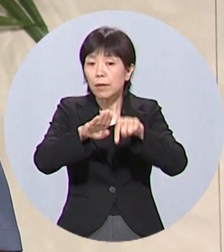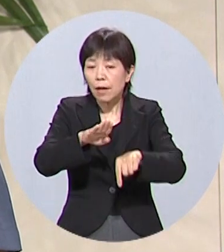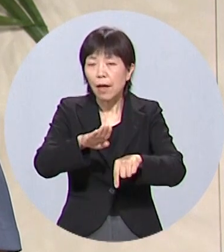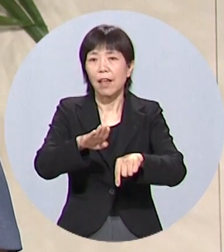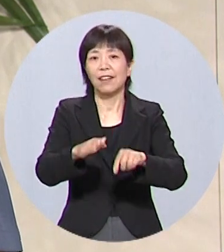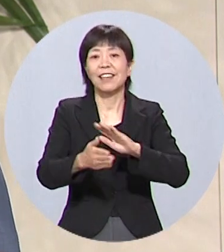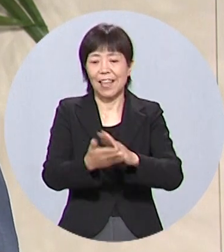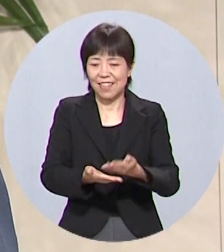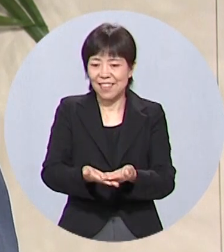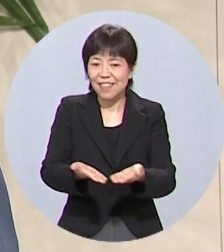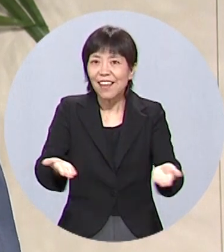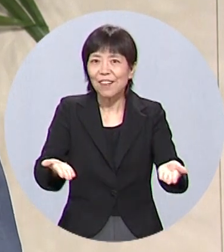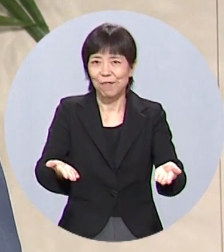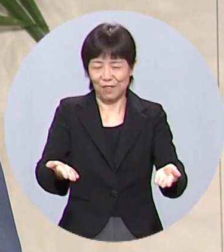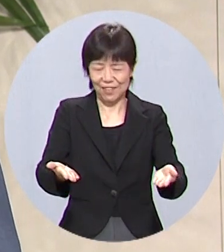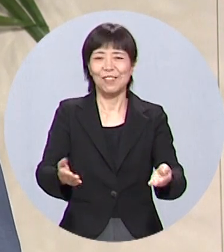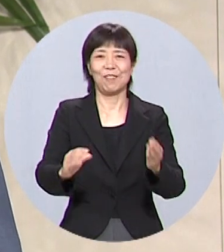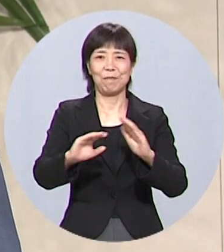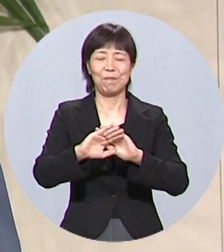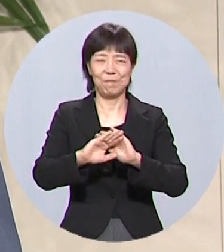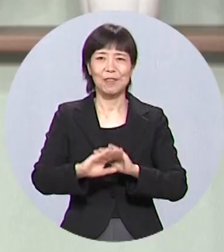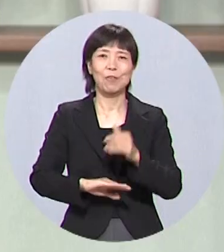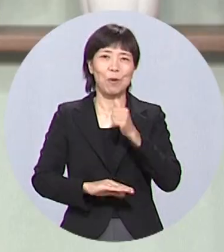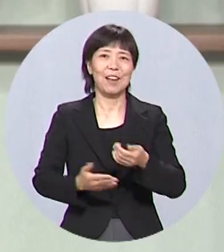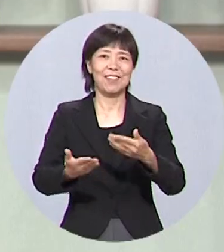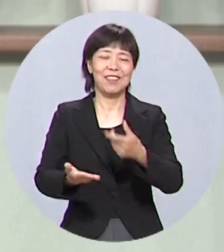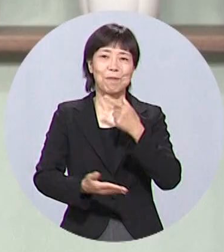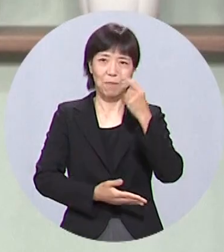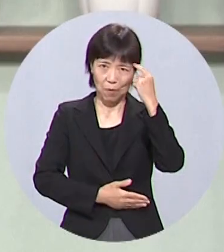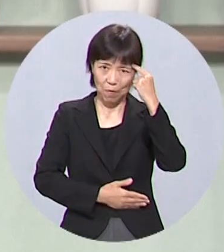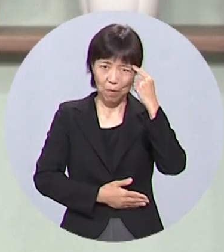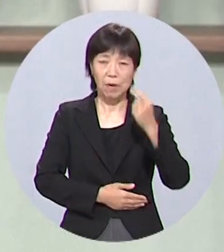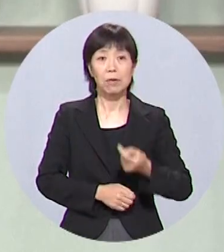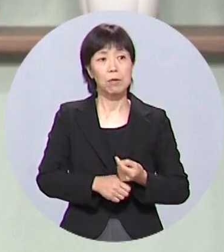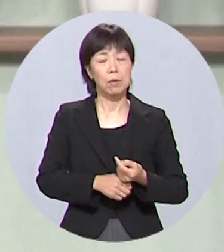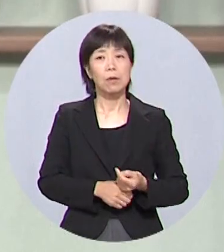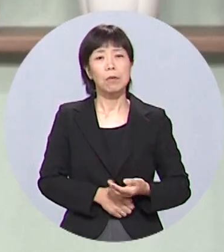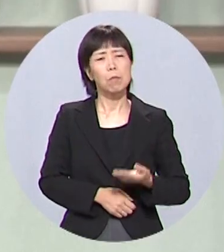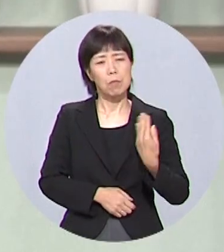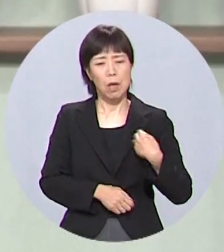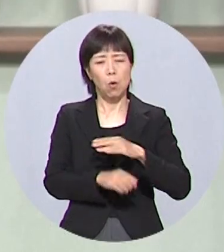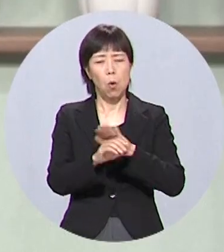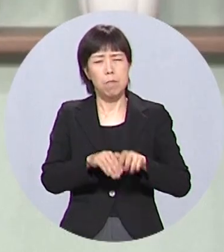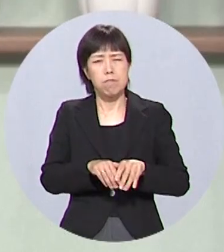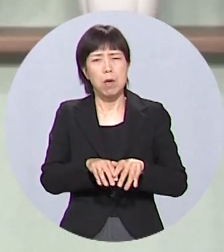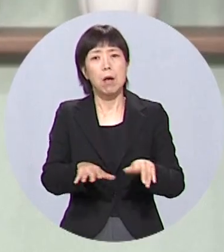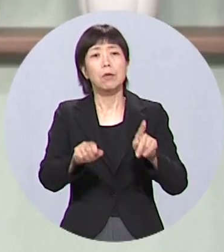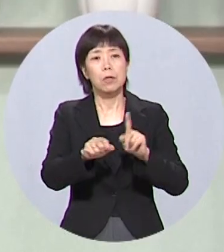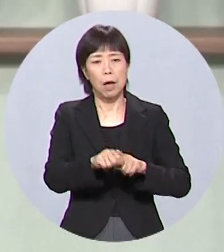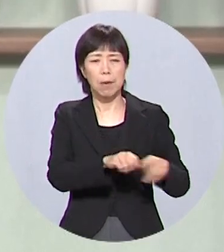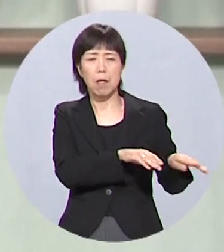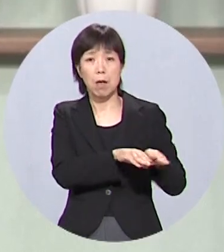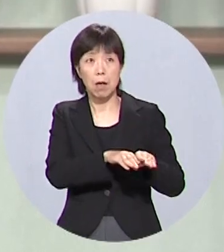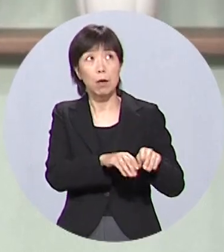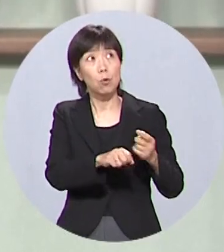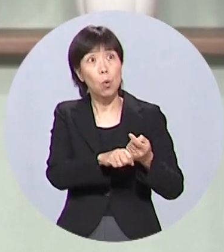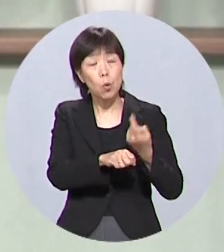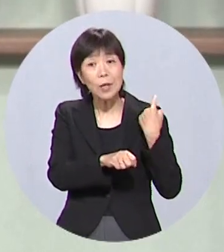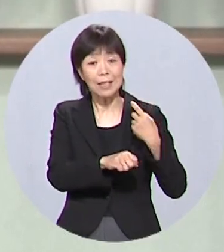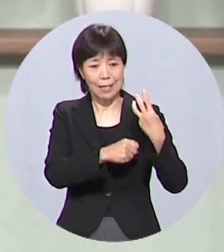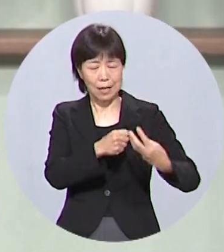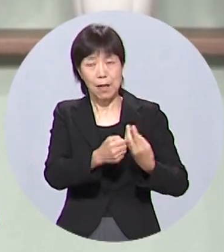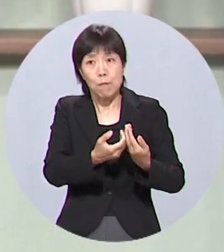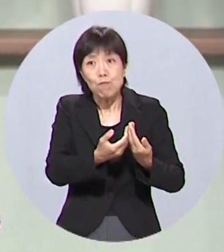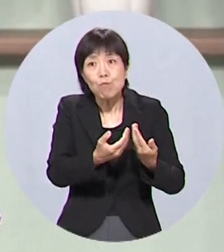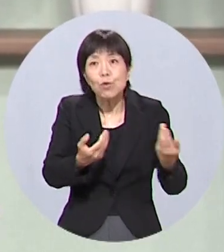会、通称県展についてお伝えしていきます。 この県展、昨年は3年ぶりの開催ということで番組でもご紹介しましたけれ